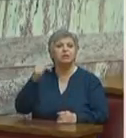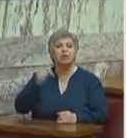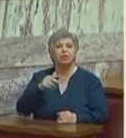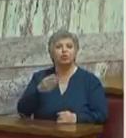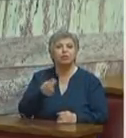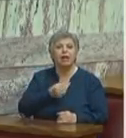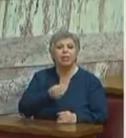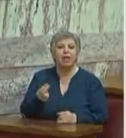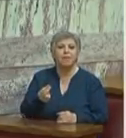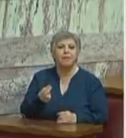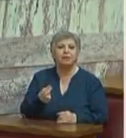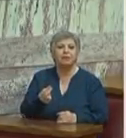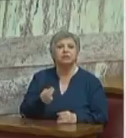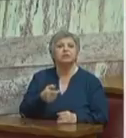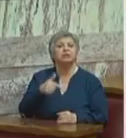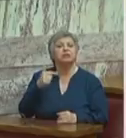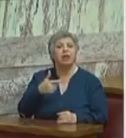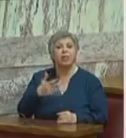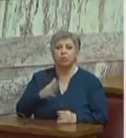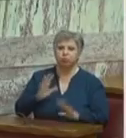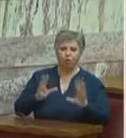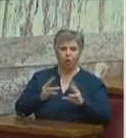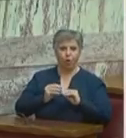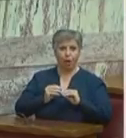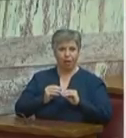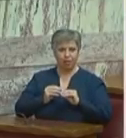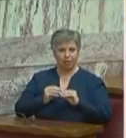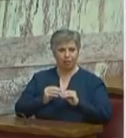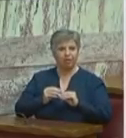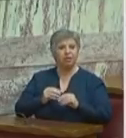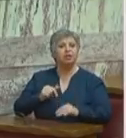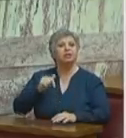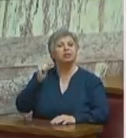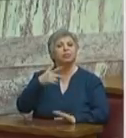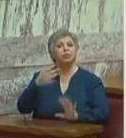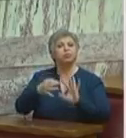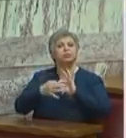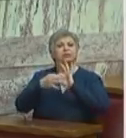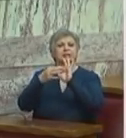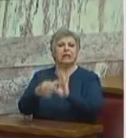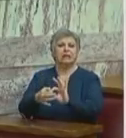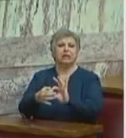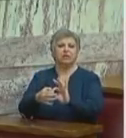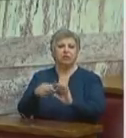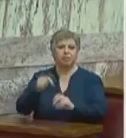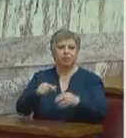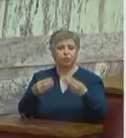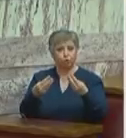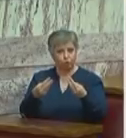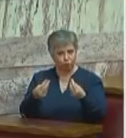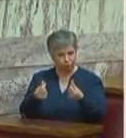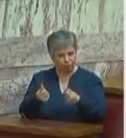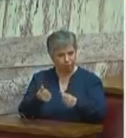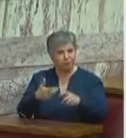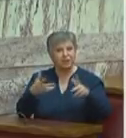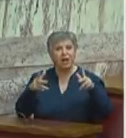δικαιοσύνη, δηλαδή η νοημοποίηση εσόδων, το ξέπλυμα. Και συνεχίζει την έρευνά της. Η κυβέρνηση, η πλειοψηφία